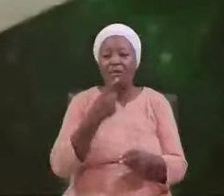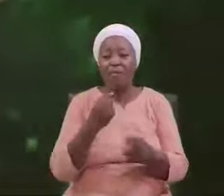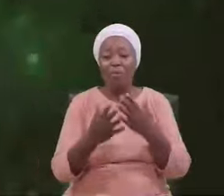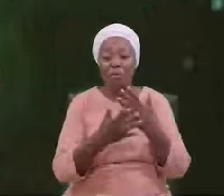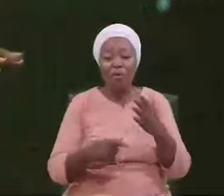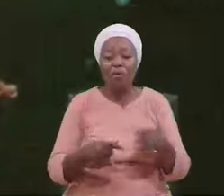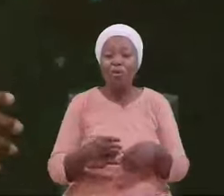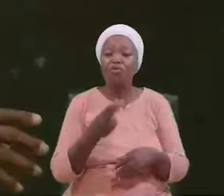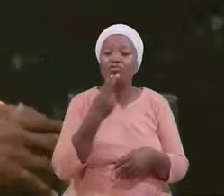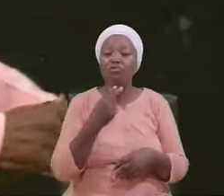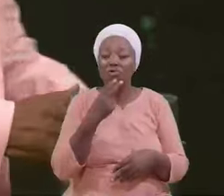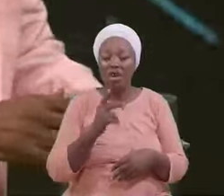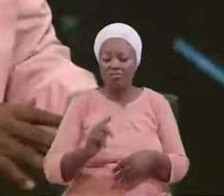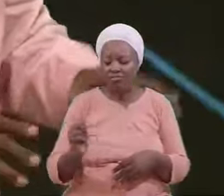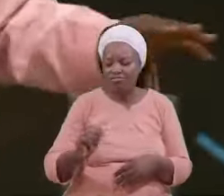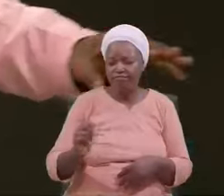Et